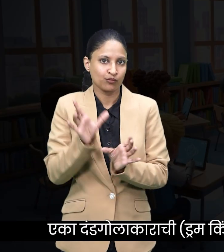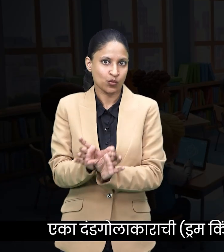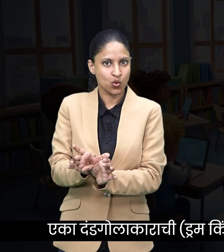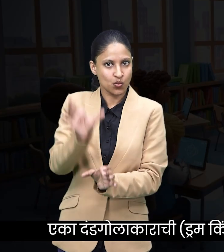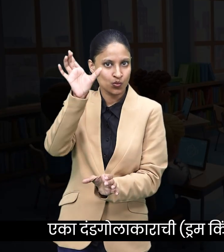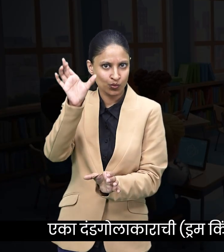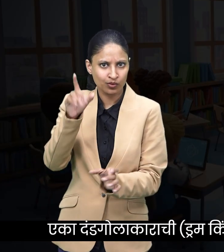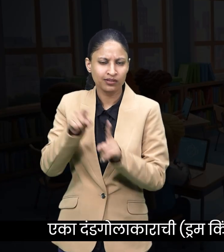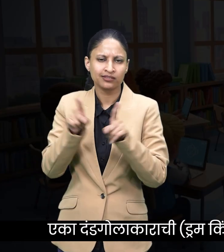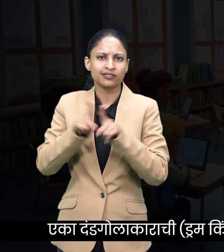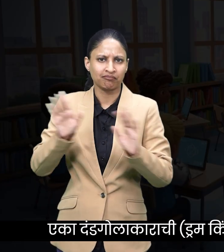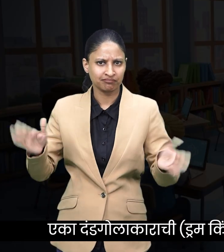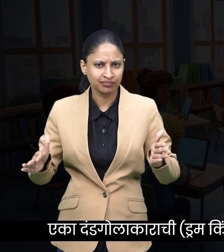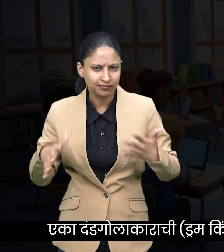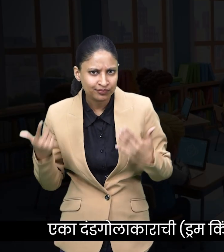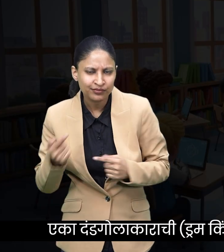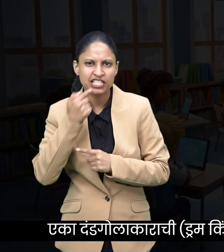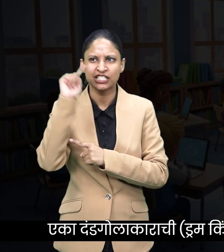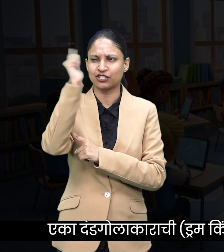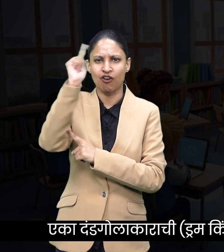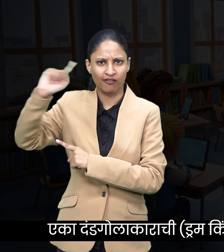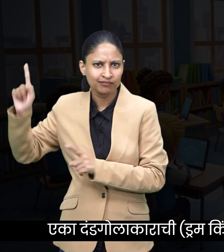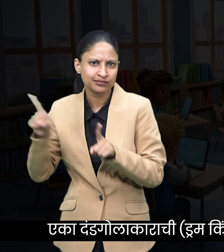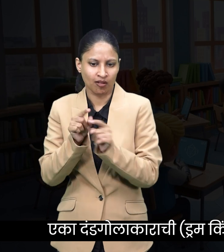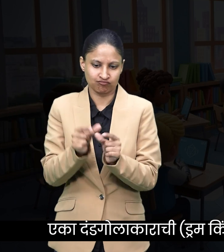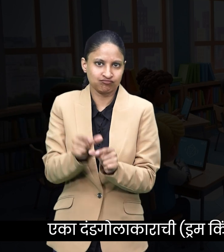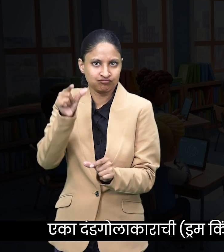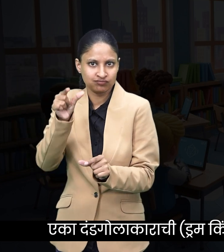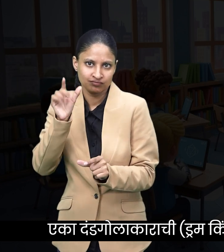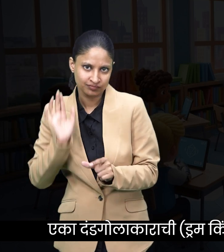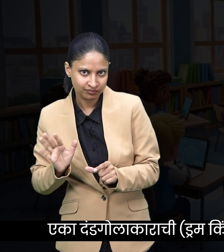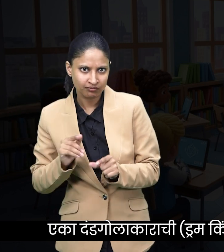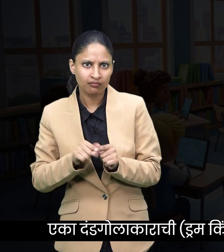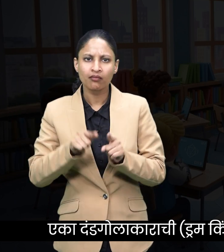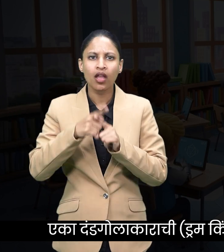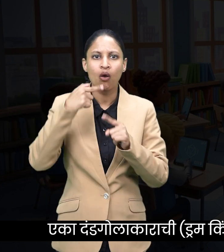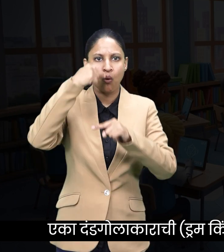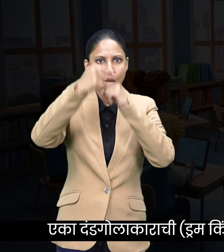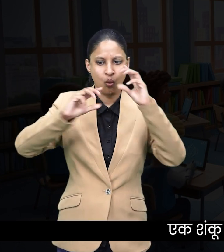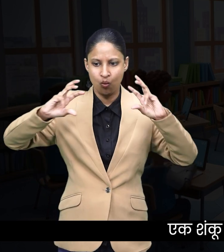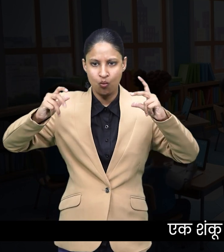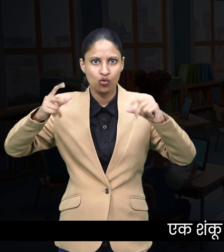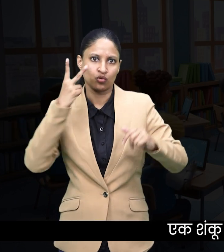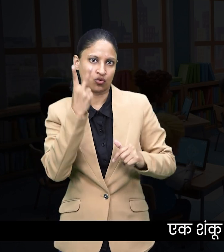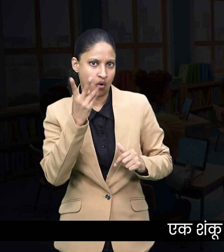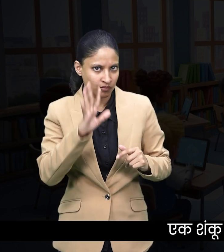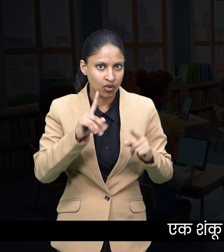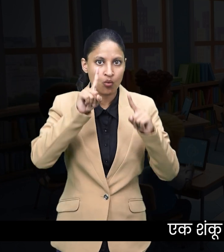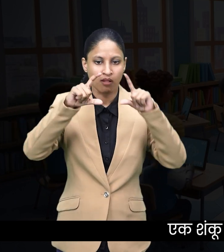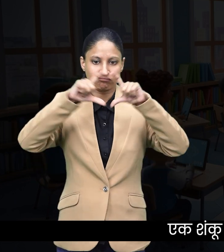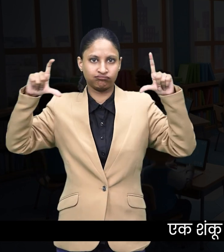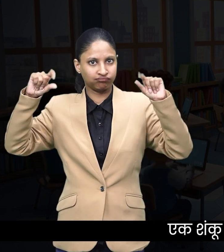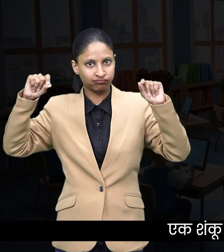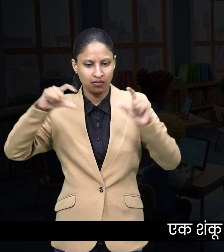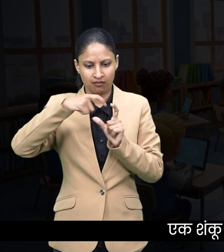एका दंडगोलाकाराची ड्रम किंवा खडू सारखी जाळी 2 वर्तुळे अधिक 1 आयत असते. एक शंकू आईस्क्रीम